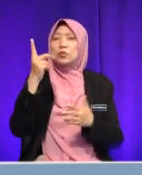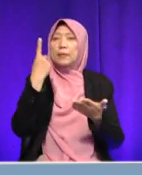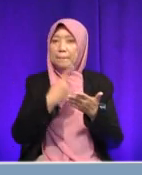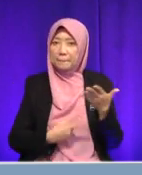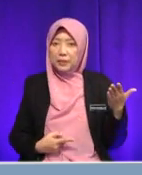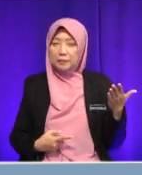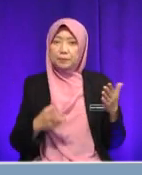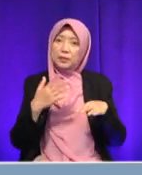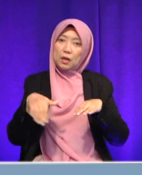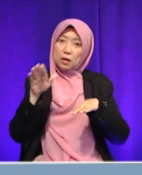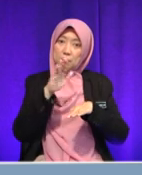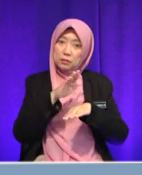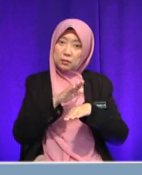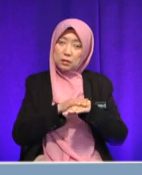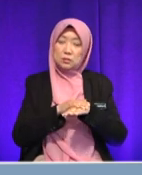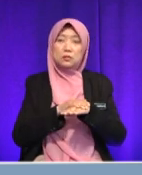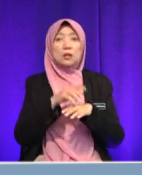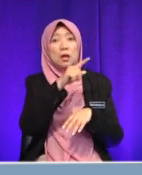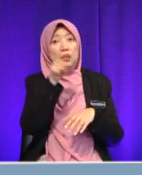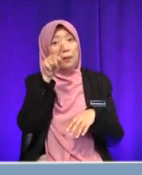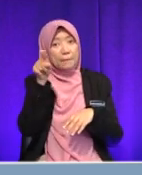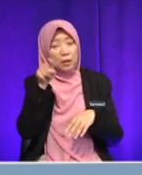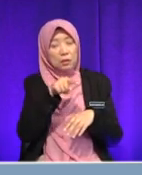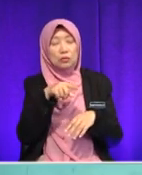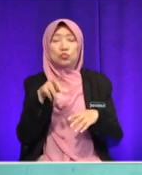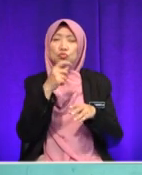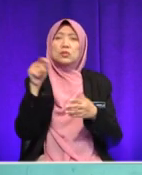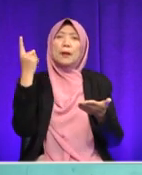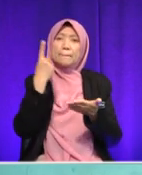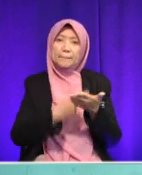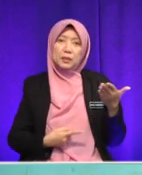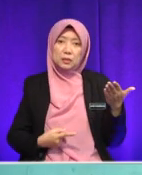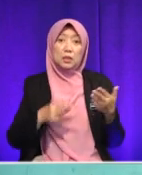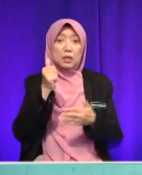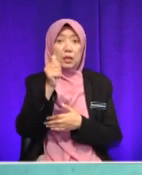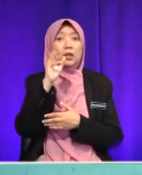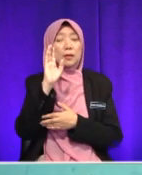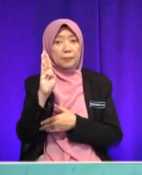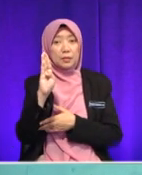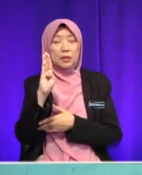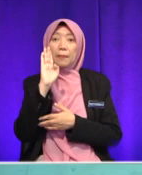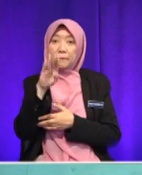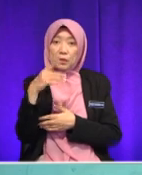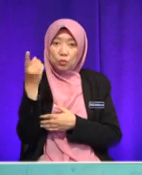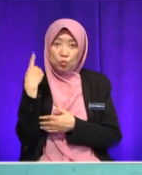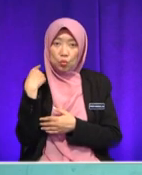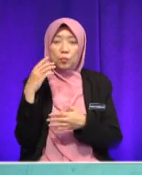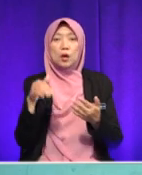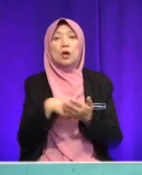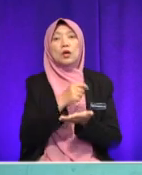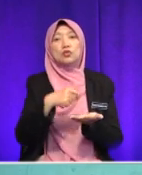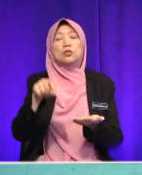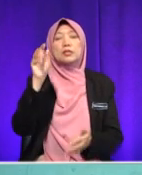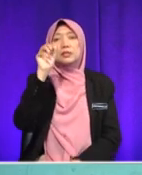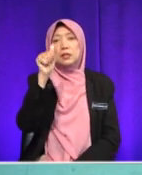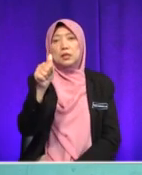Di atas anak panah ni kita nak tulis apa? Kita akan tulis kalau A, B, B dulu, baru kita tulis A.